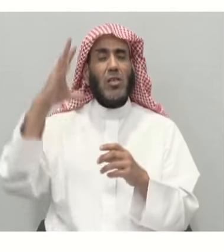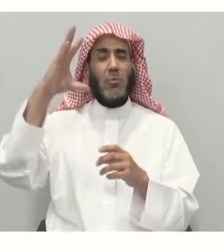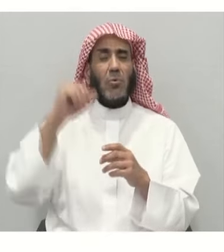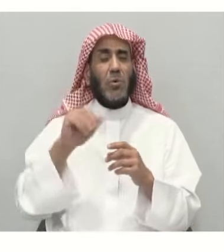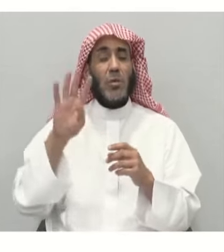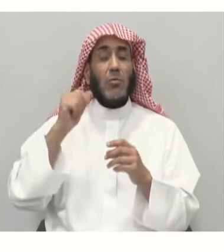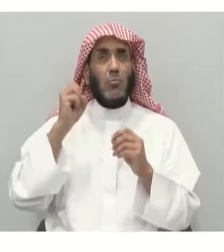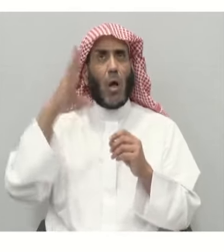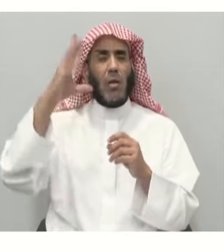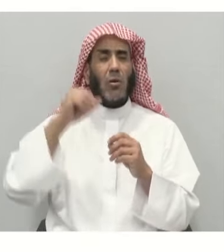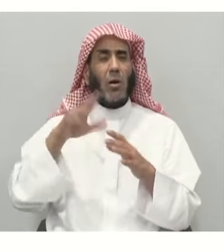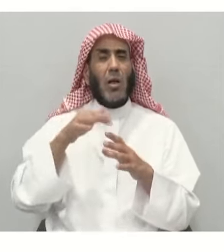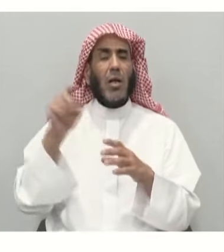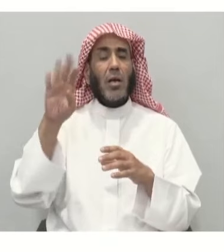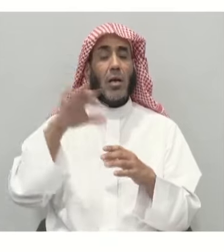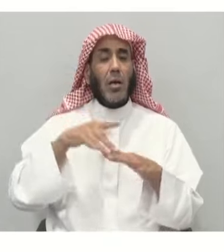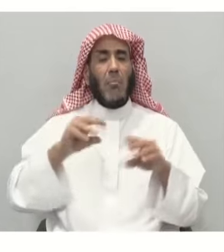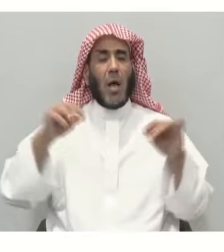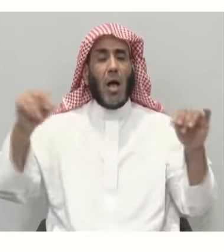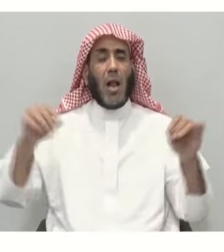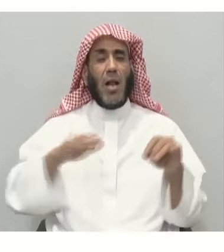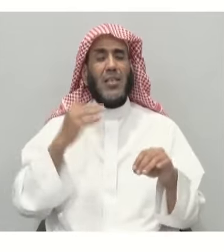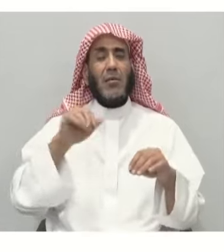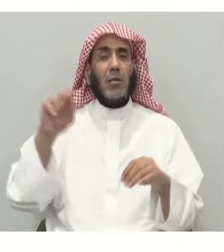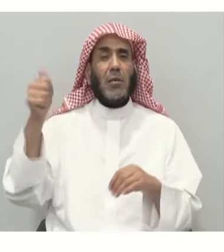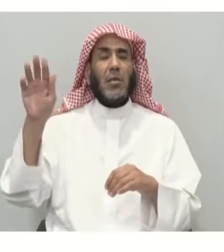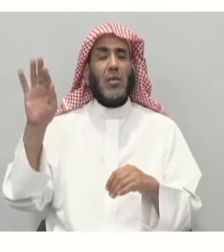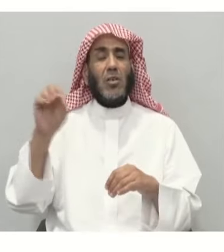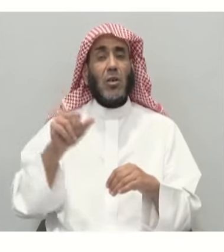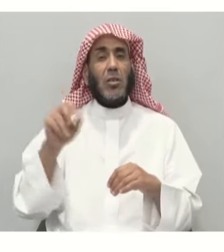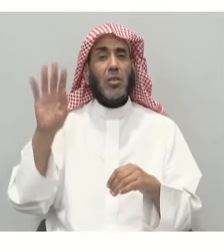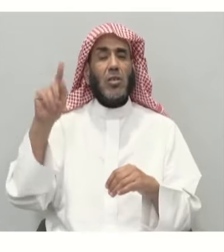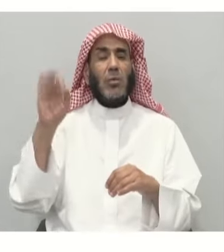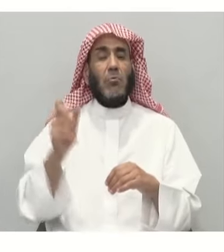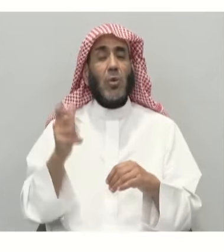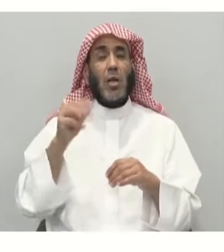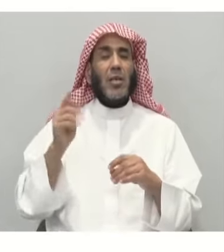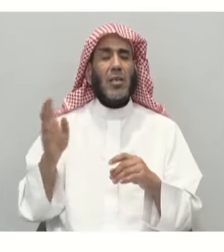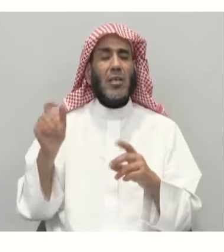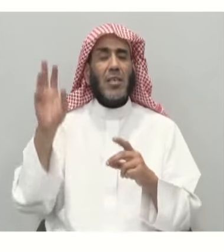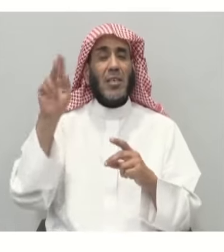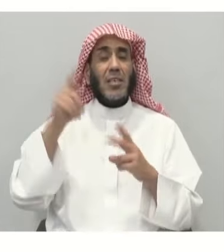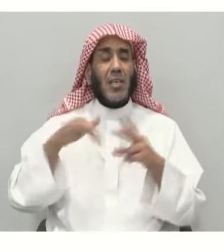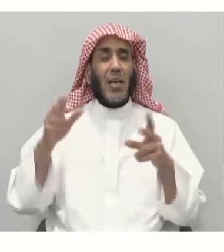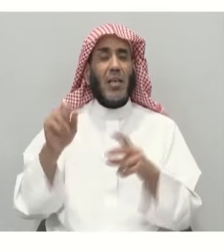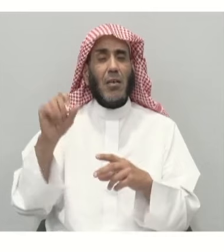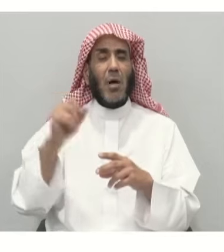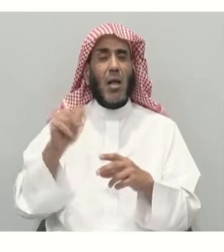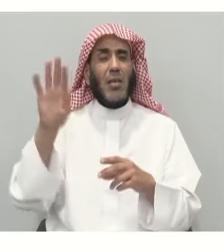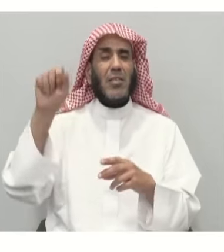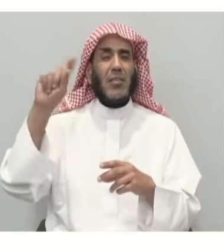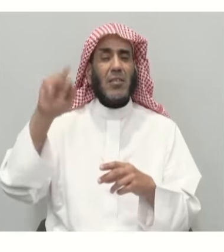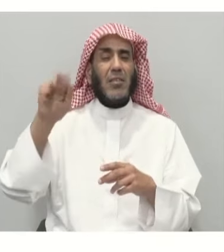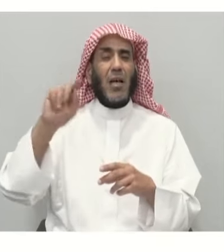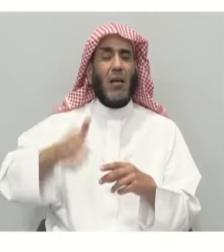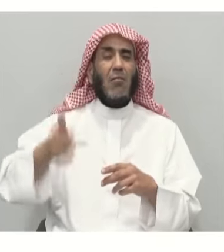الساطعه على رمال الصحراء تقدر تقول اشرقت شمسنا الساطعه على رمال الصحراء تغير وتقدم